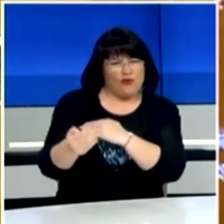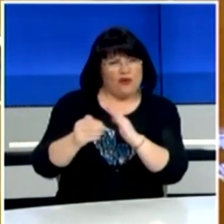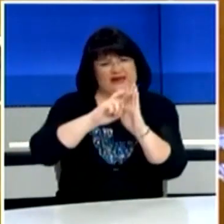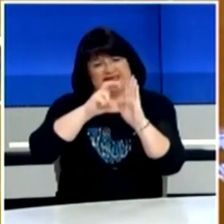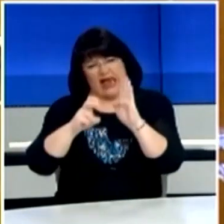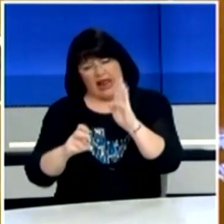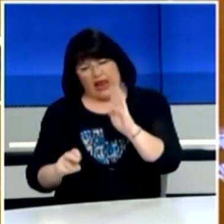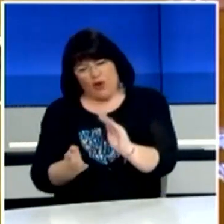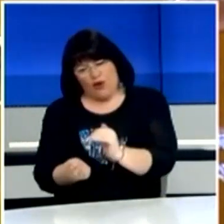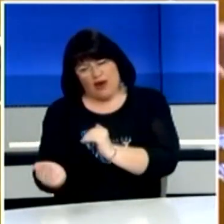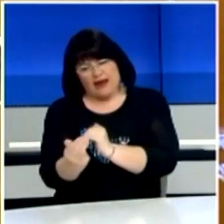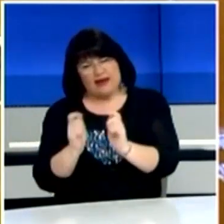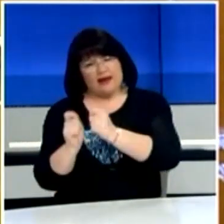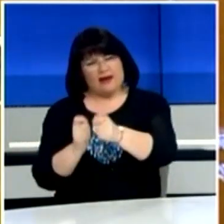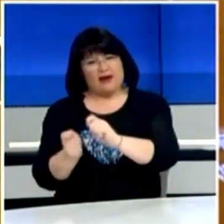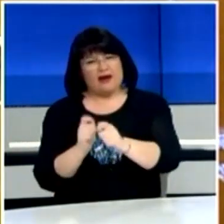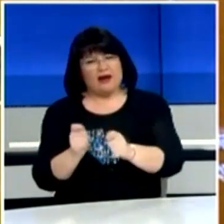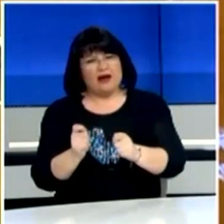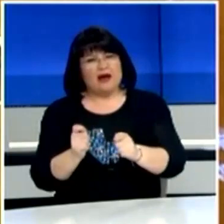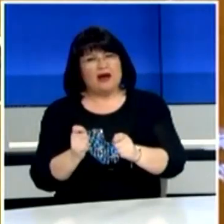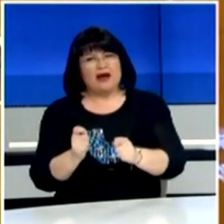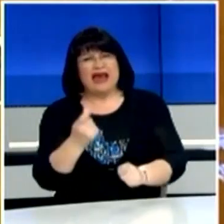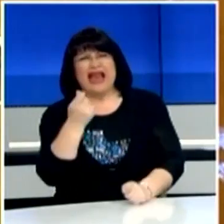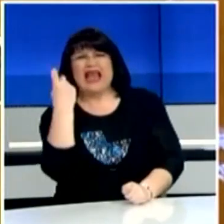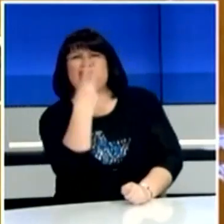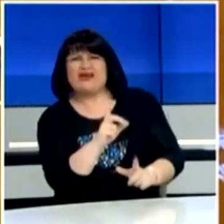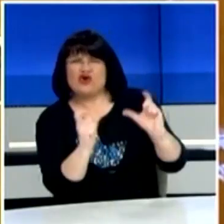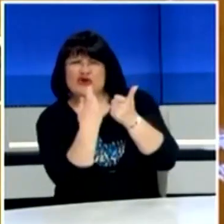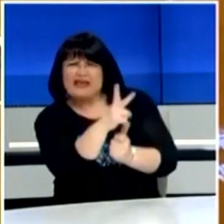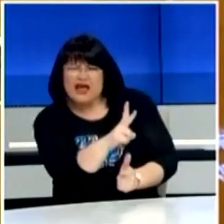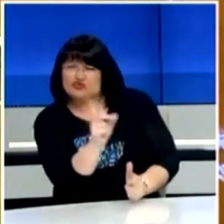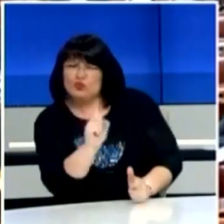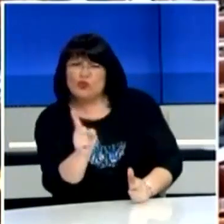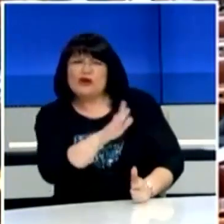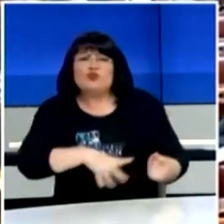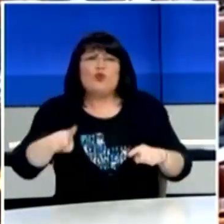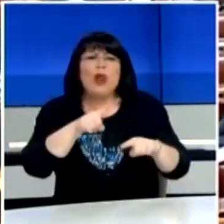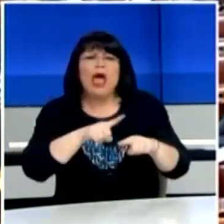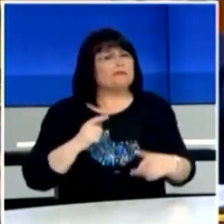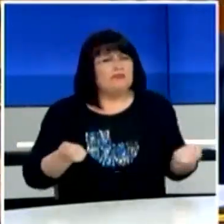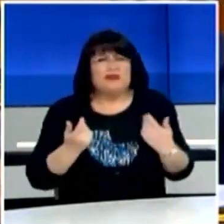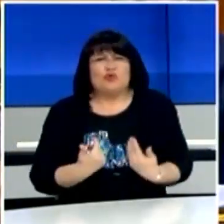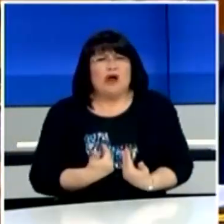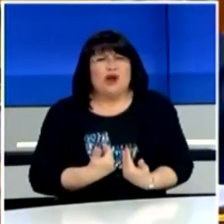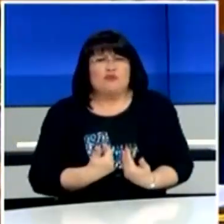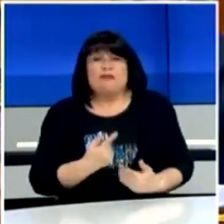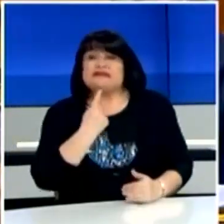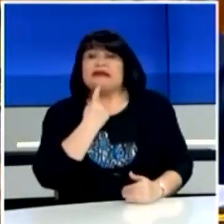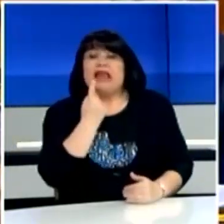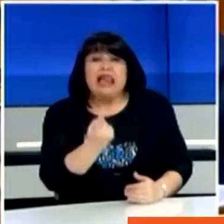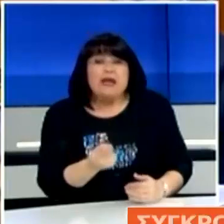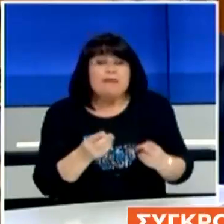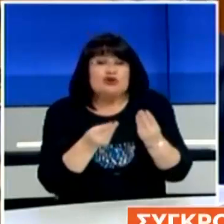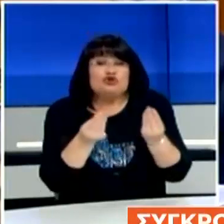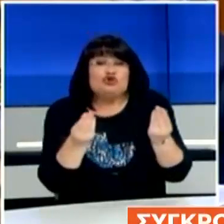σκάλα. Εκεί τα μοιράσατε, λες και ήταν λεφτά της οικογένειάς σας. Δεν θα μιλήσω για σκάνδαλα,